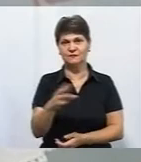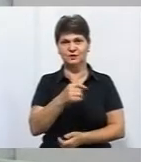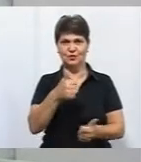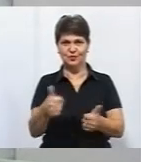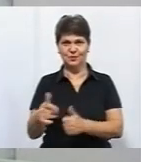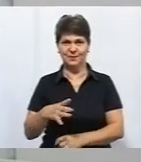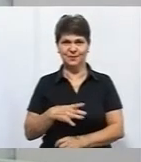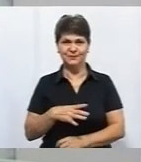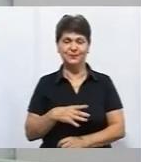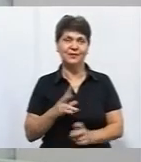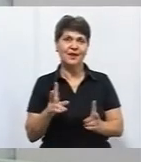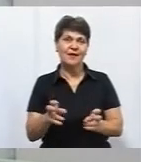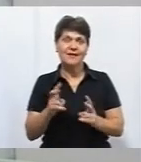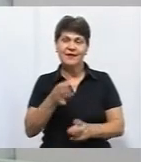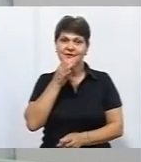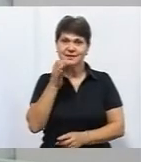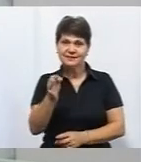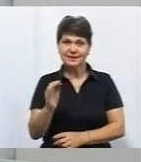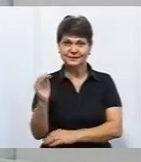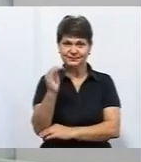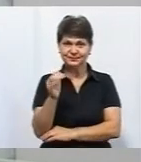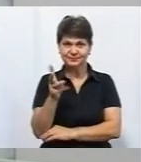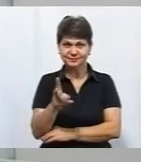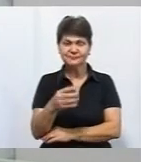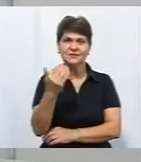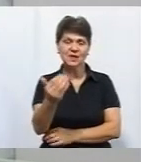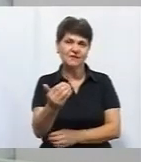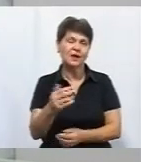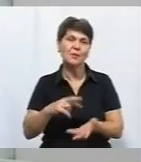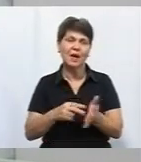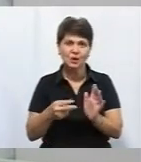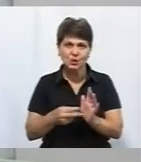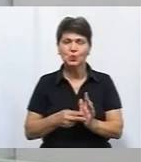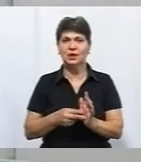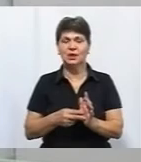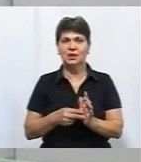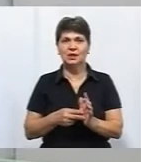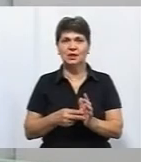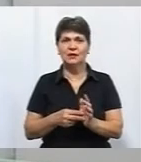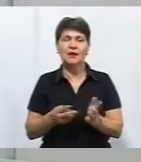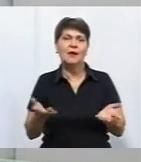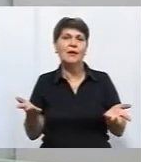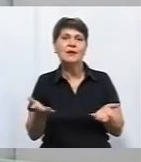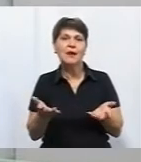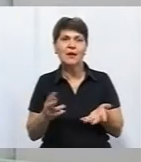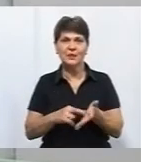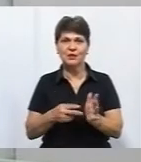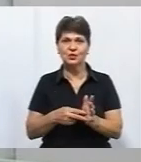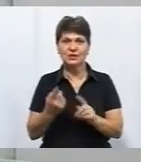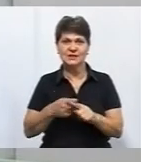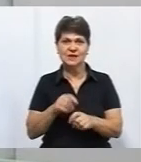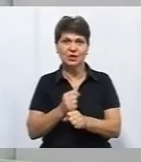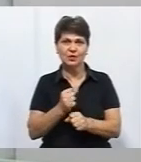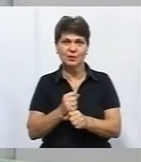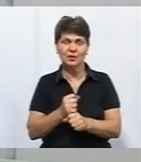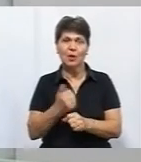А як було зазначено в сюжеті, ви плануєте їх забетонувати, тобто ці конструкції. А яким чином ви це плануєте робити? Чи маєте